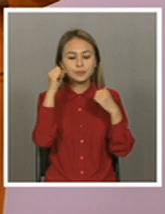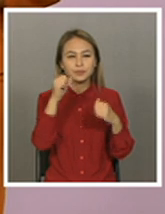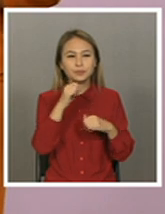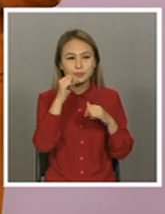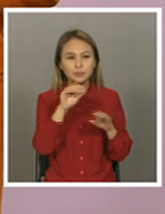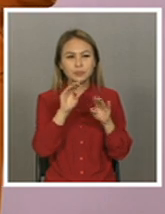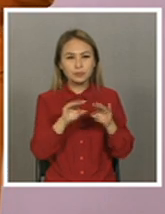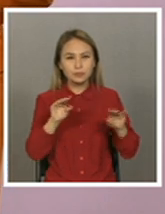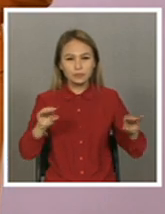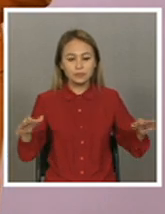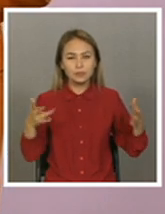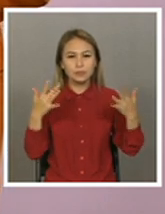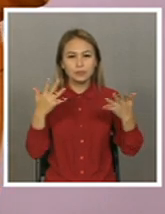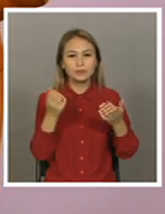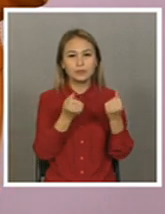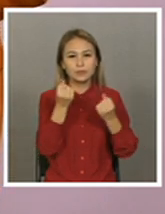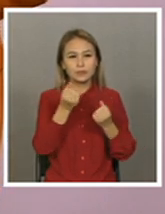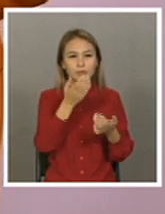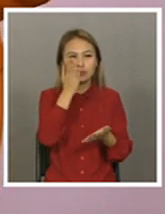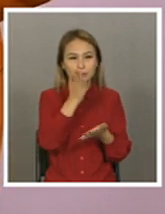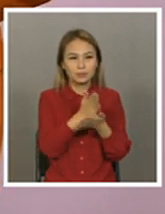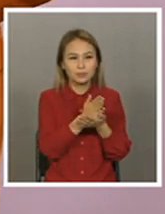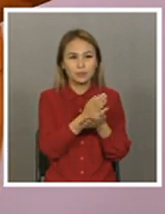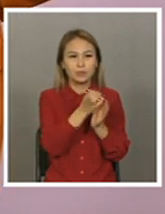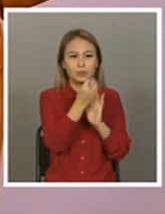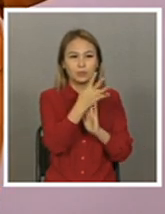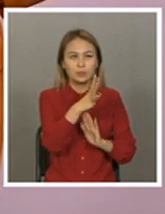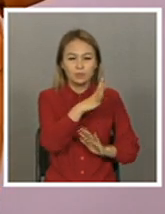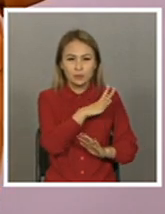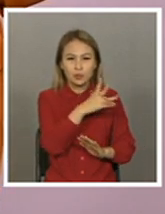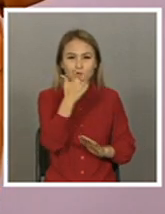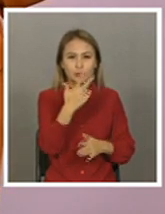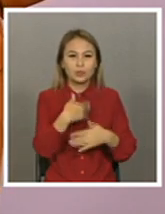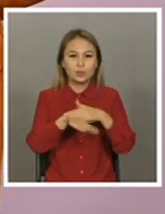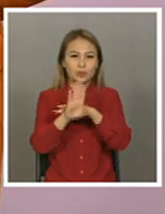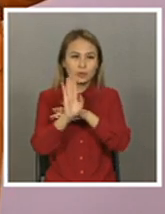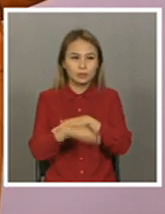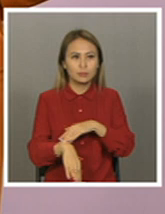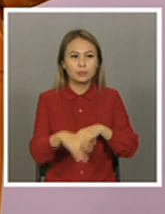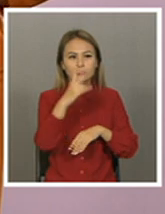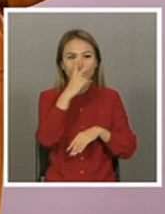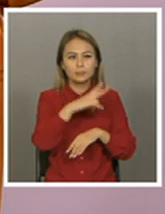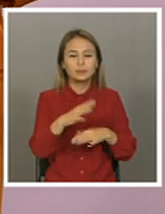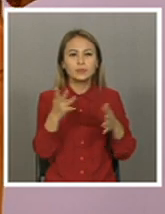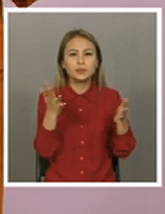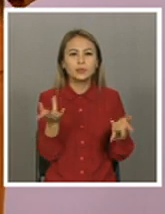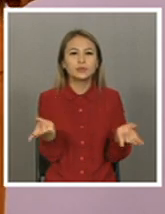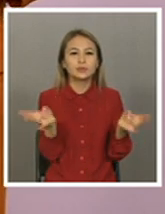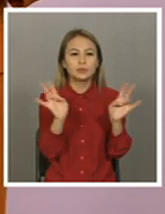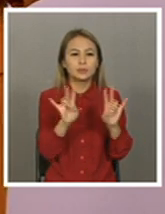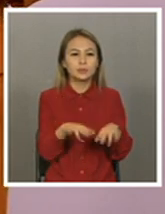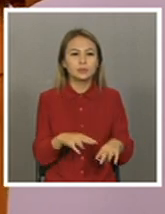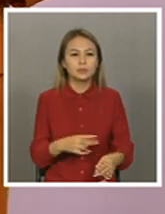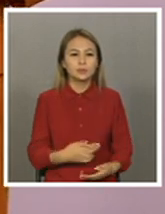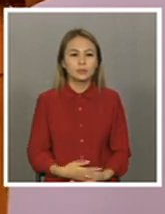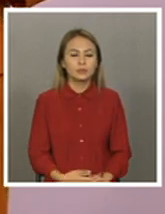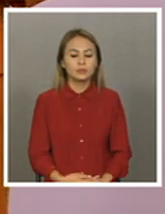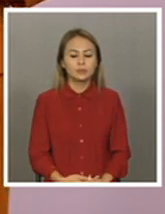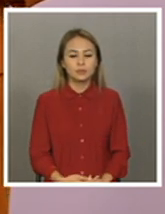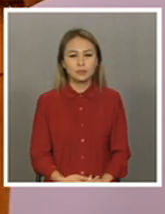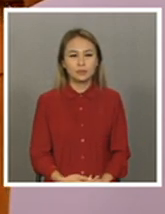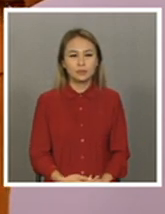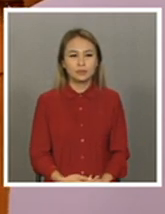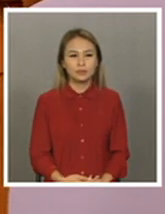Тұрақта 14 мәшіненің тұрғаны белгілі, және 3 мәшіненің кетіп қалғаны белгілі. Ал енді, неше мәшіне қалғанын табу